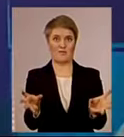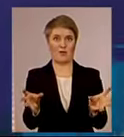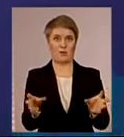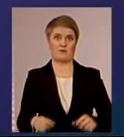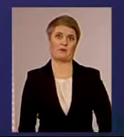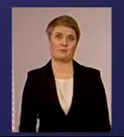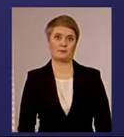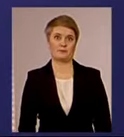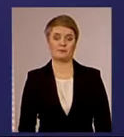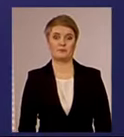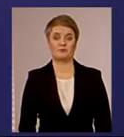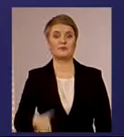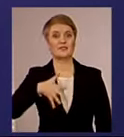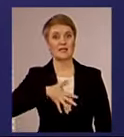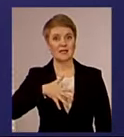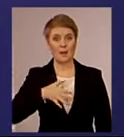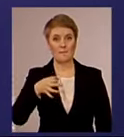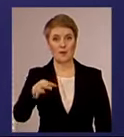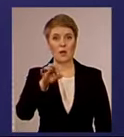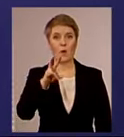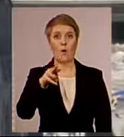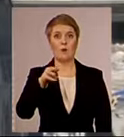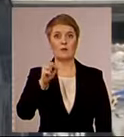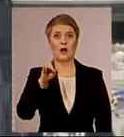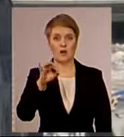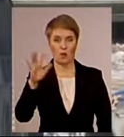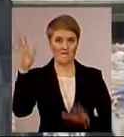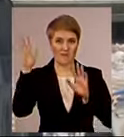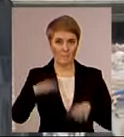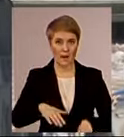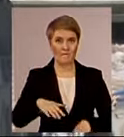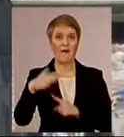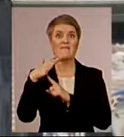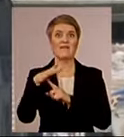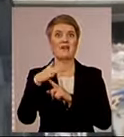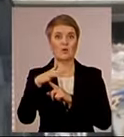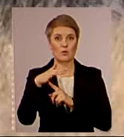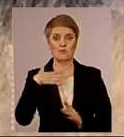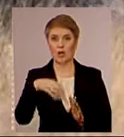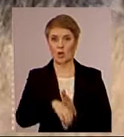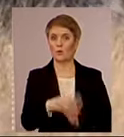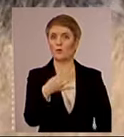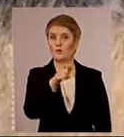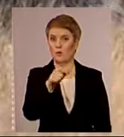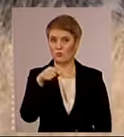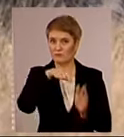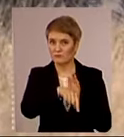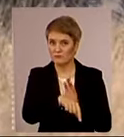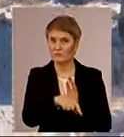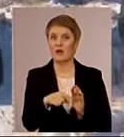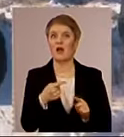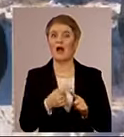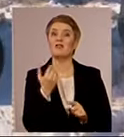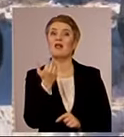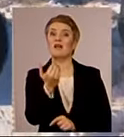У канадській провінції Онтаріо впав вертоліт, загинуло четверо людей. За словами свідків, аварія сталася під час посадки. На борту гвинтокрила, що